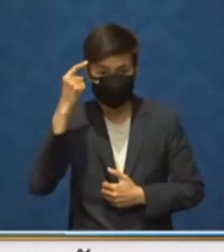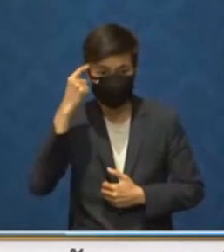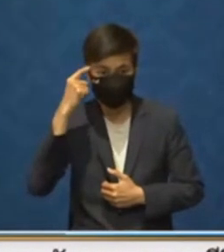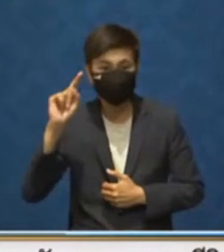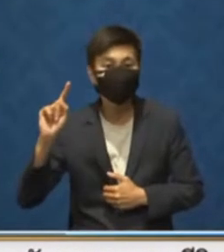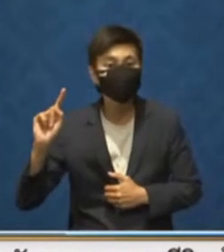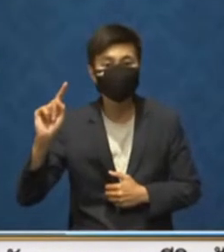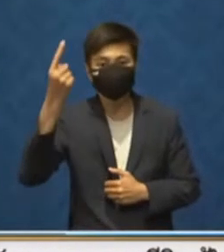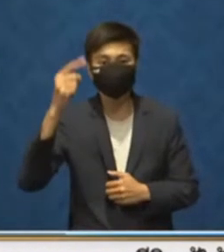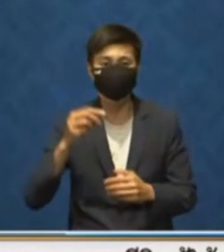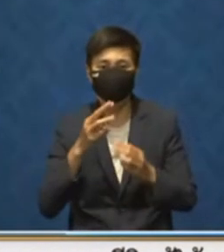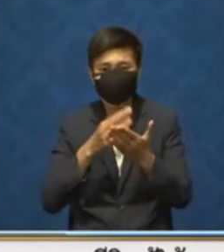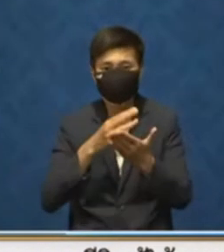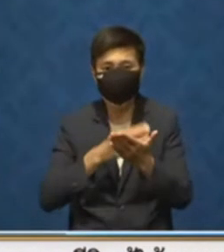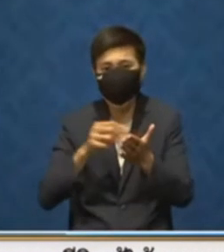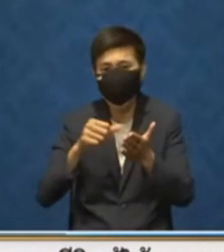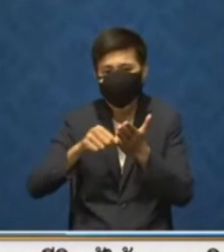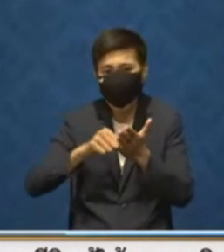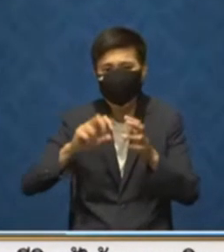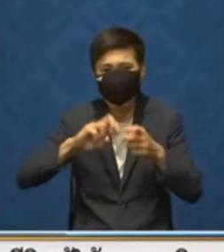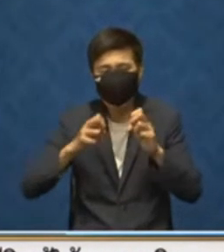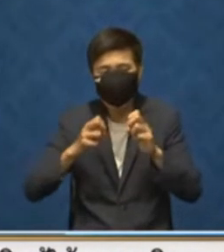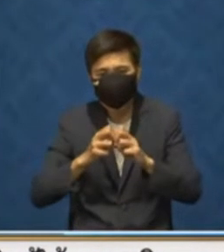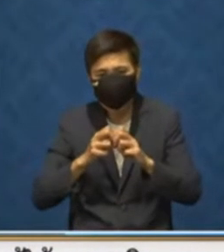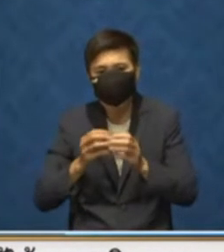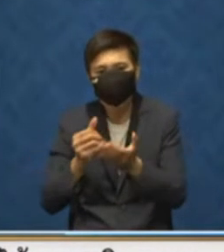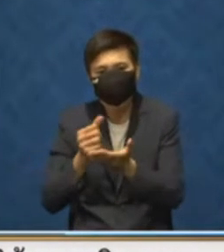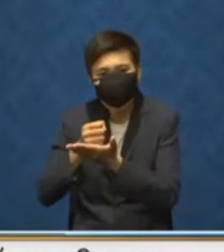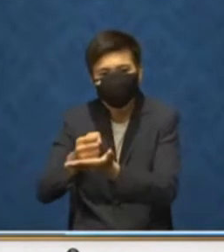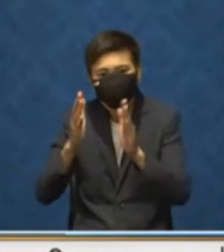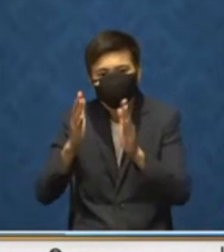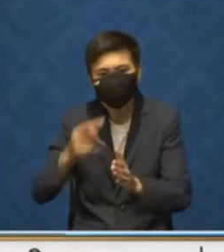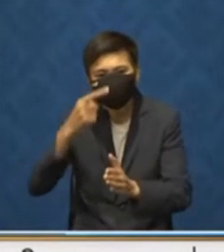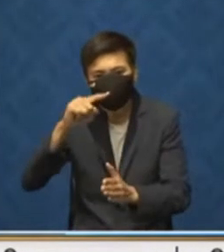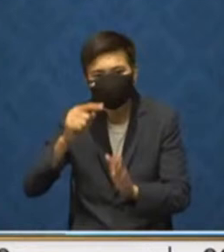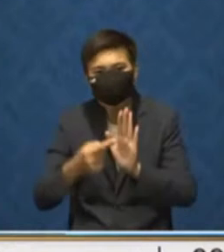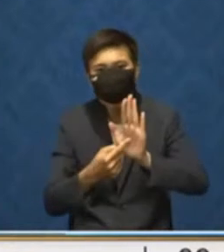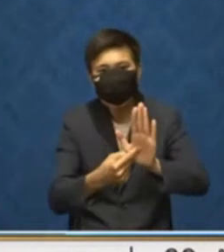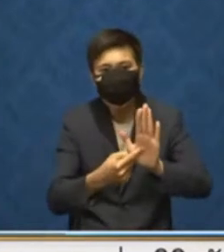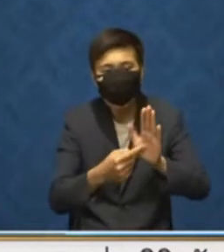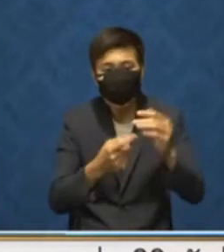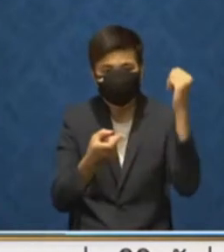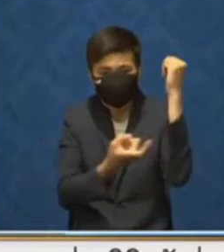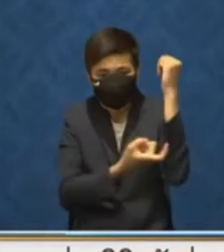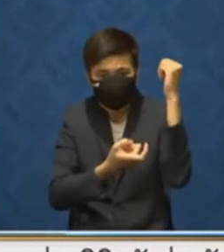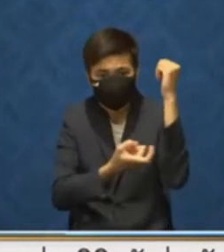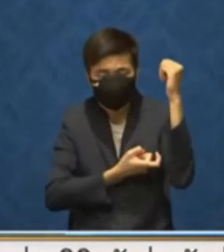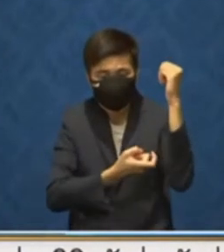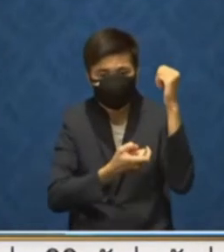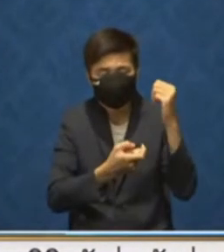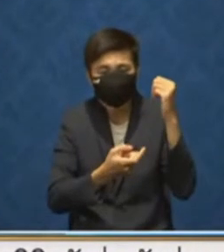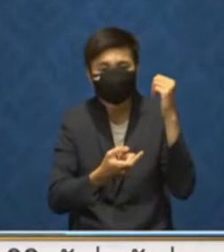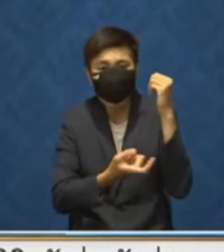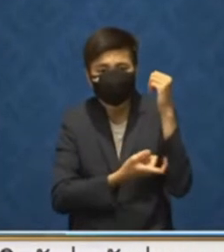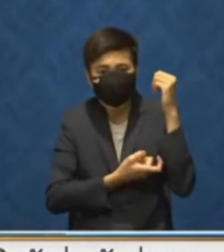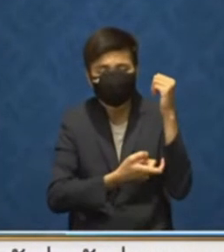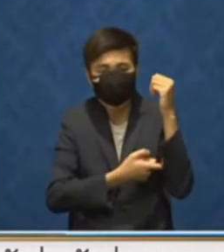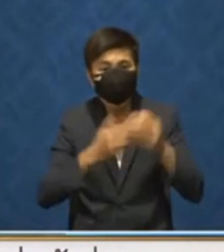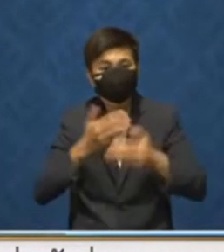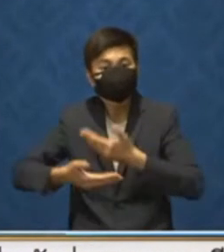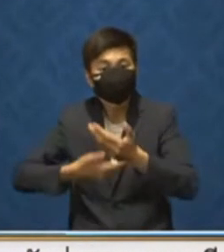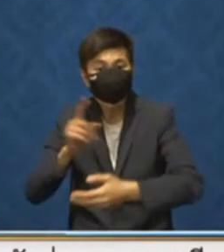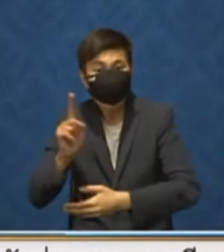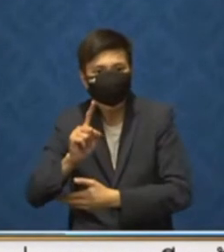แก้ปัญหาให้คนไทยนะครับเช่นยางราคาตกก็บอกให้ไปขายดาวอังคาร